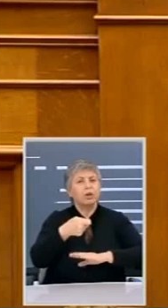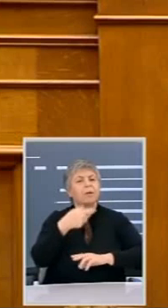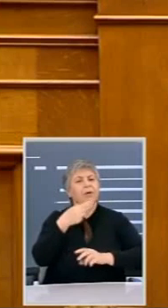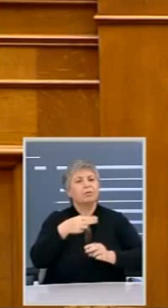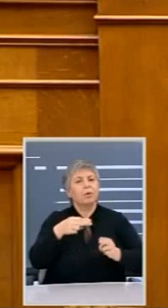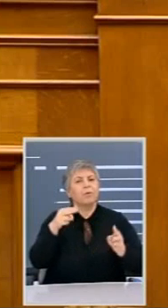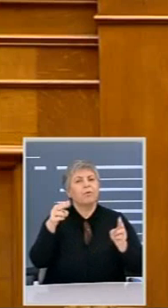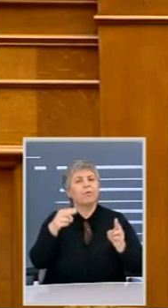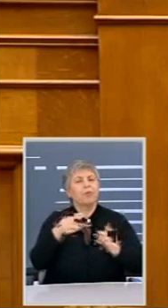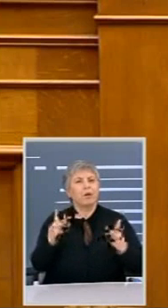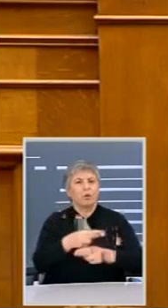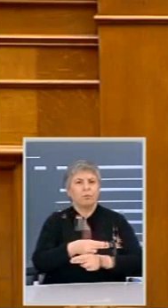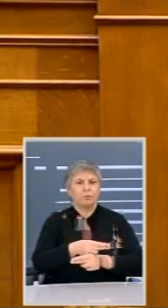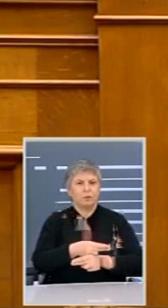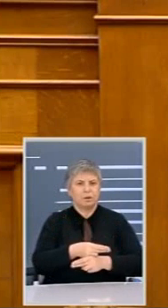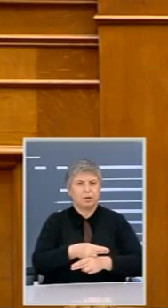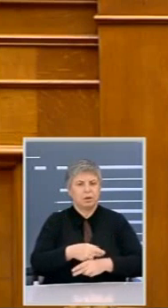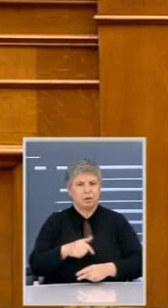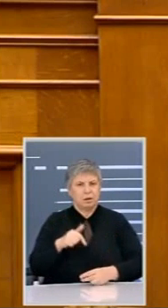του συνασπισμού.